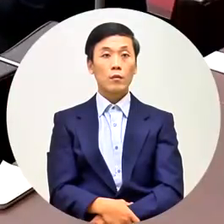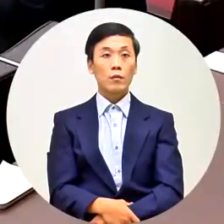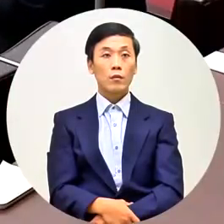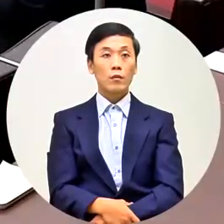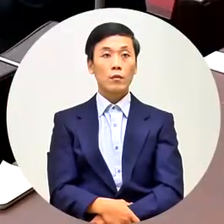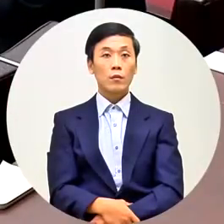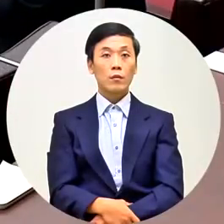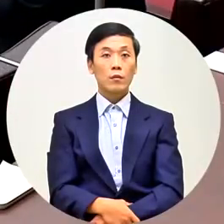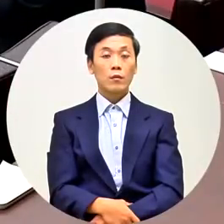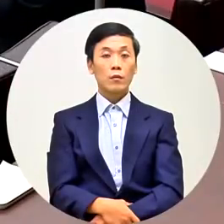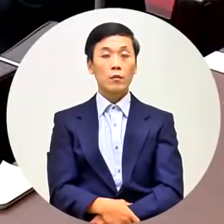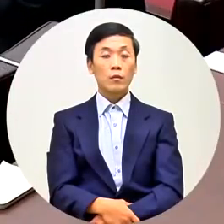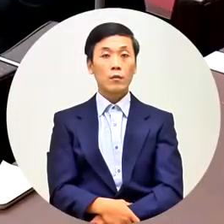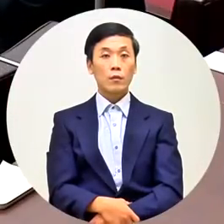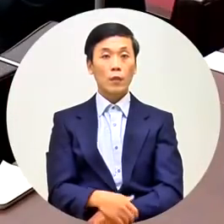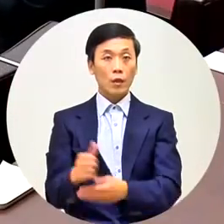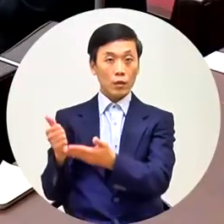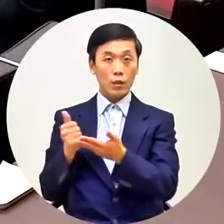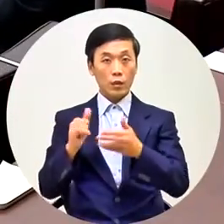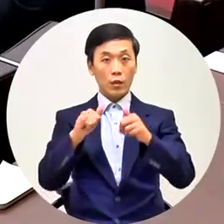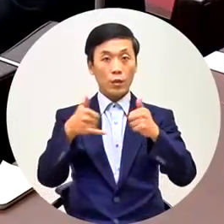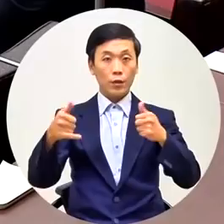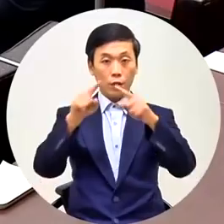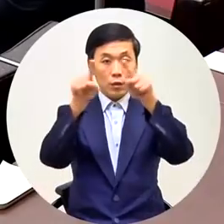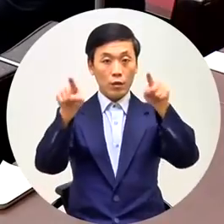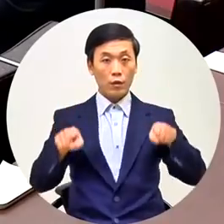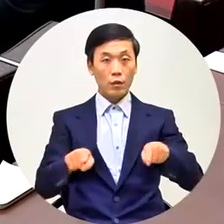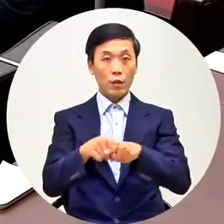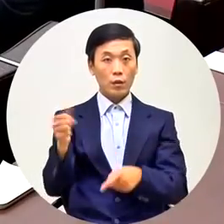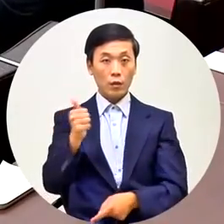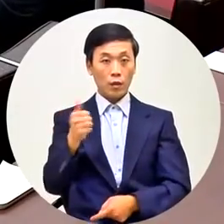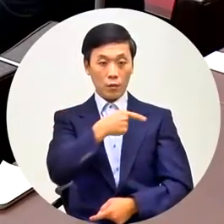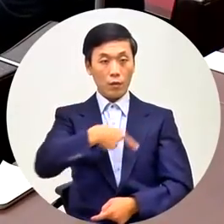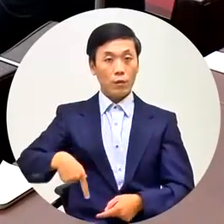请张汉中议员领取选票。